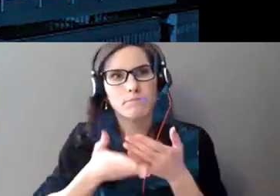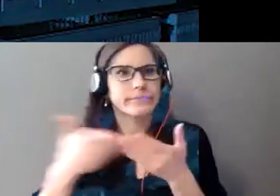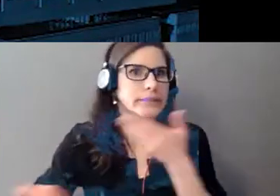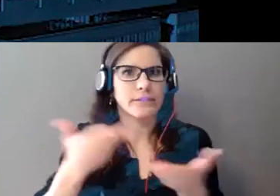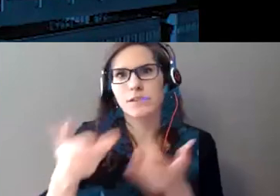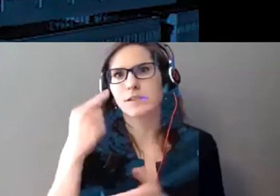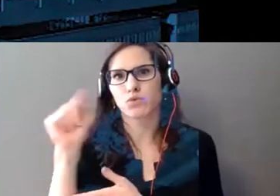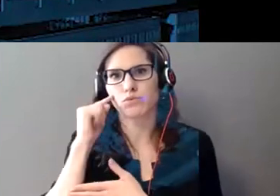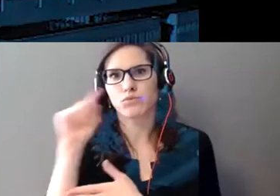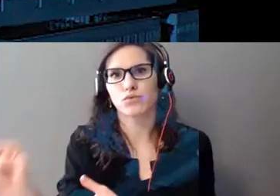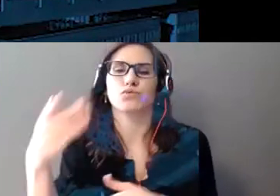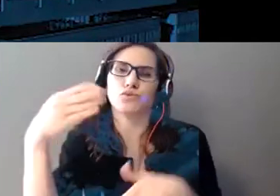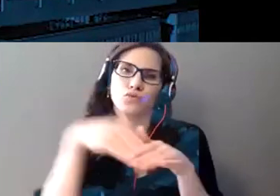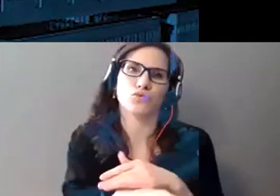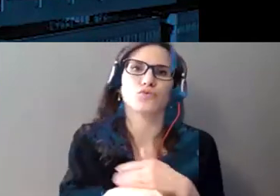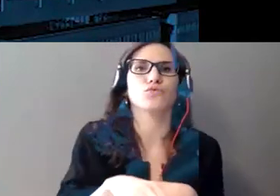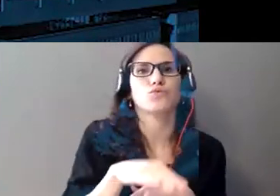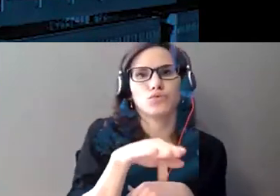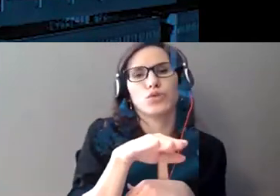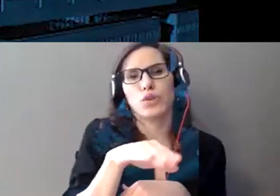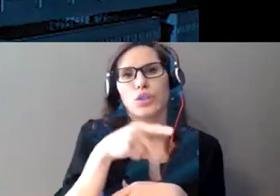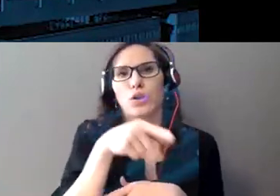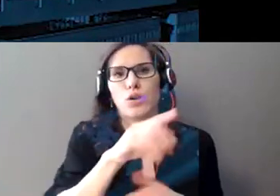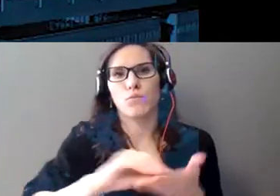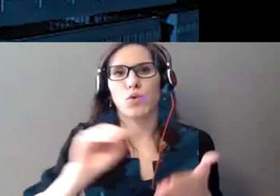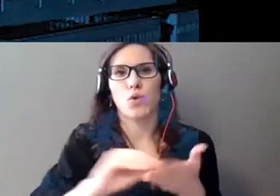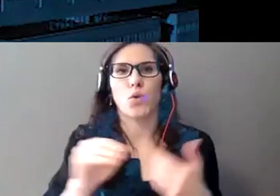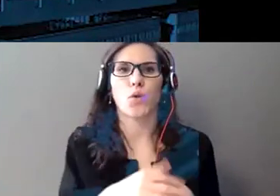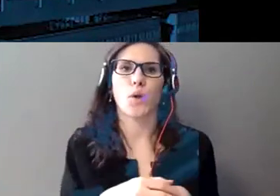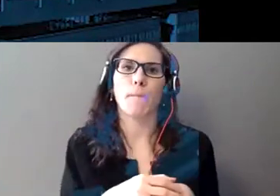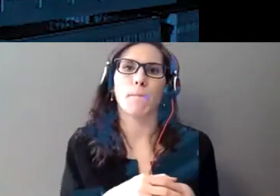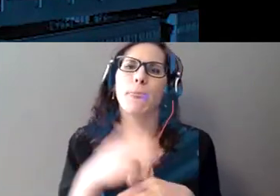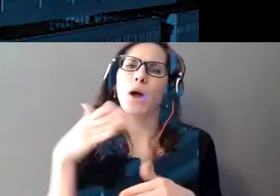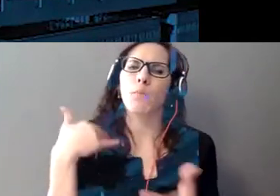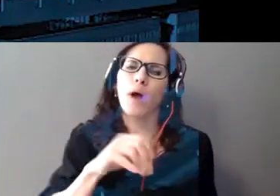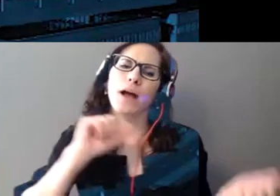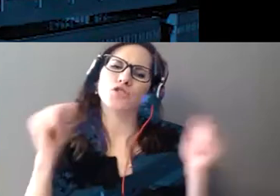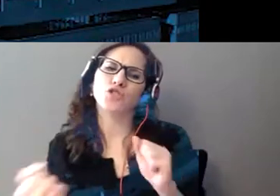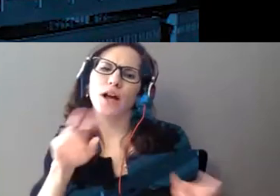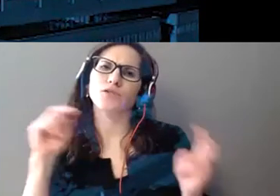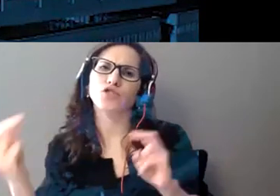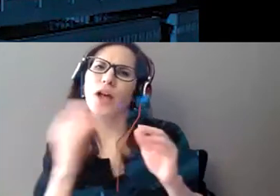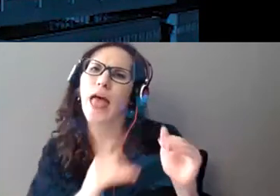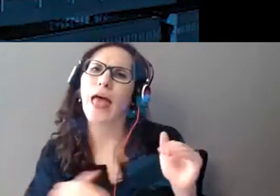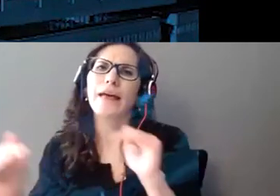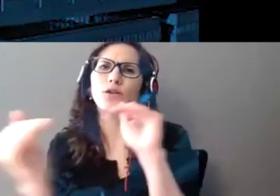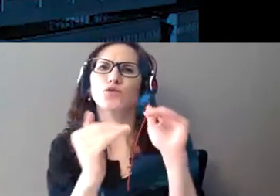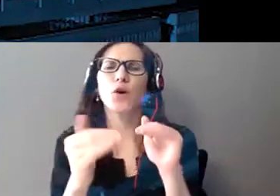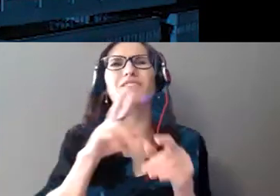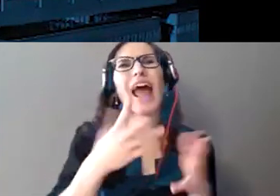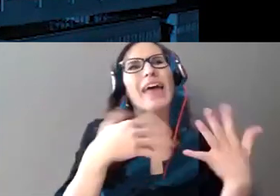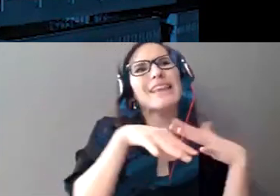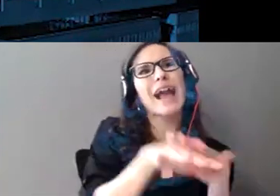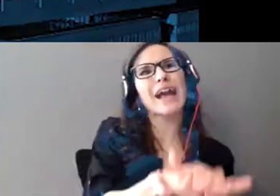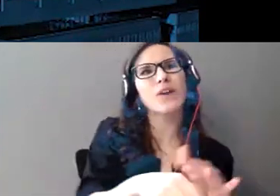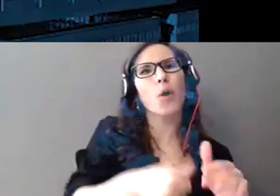et qui agit sur l'individu qui modèle de l'inclusion parce que l'intégration repose sur la personne alors que l'inclusion